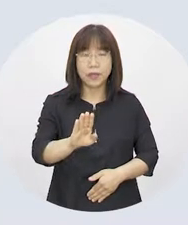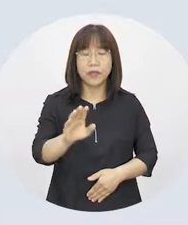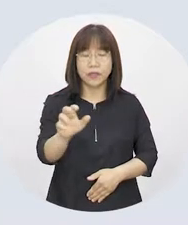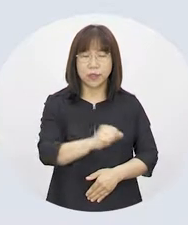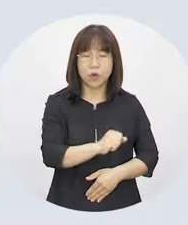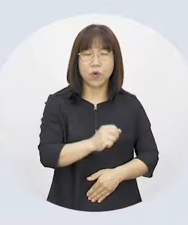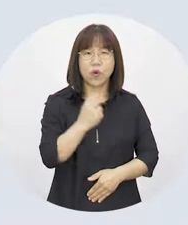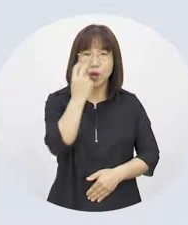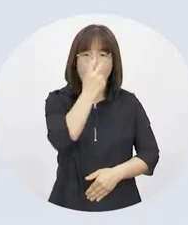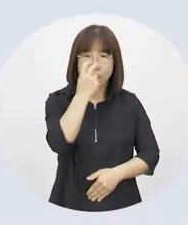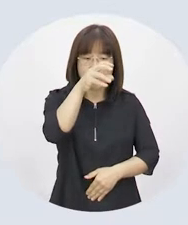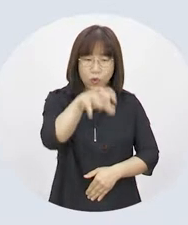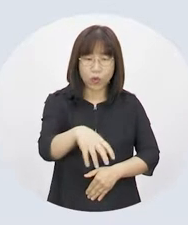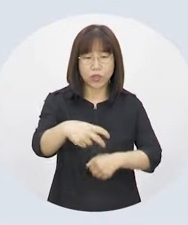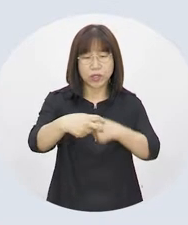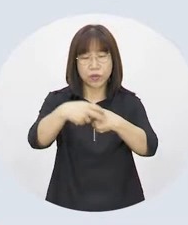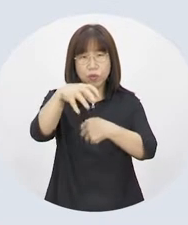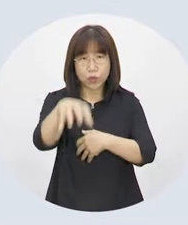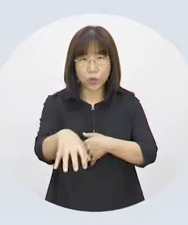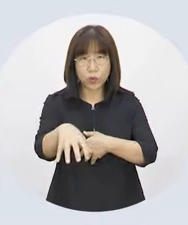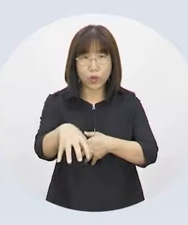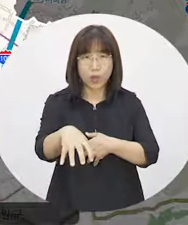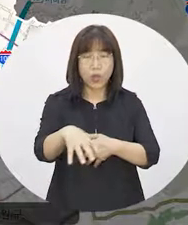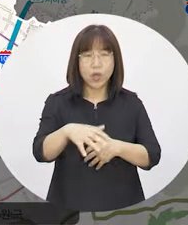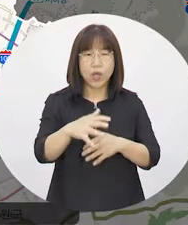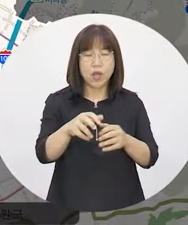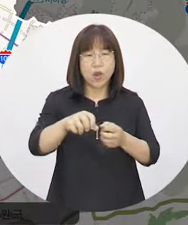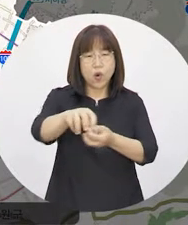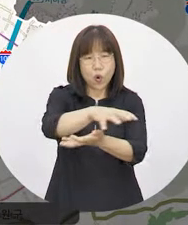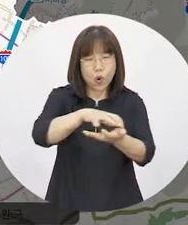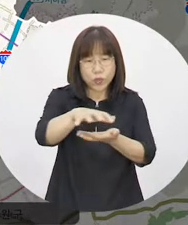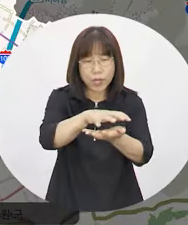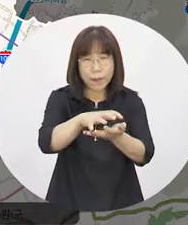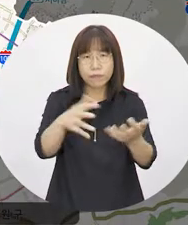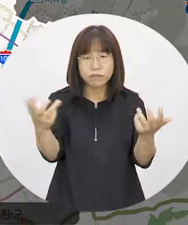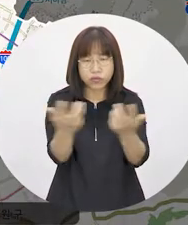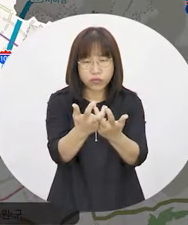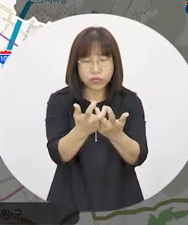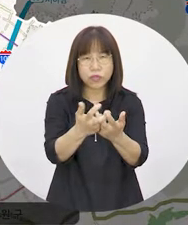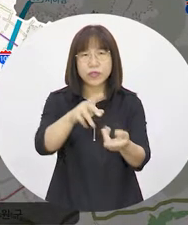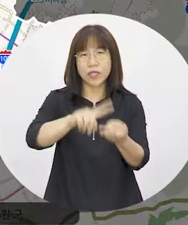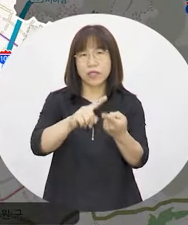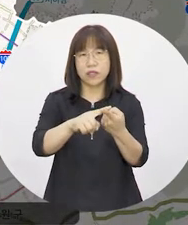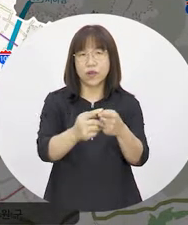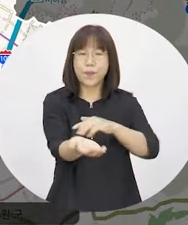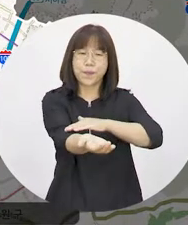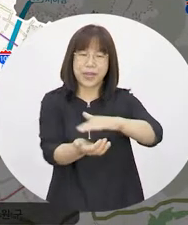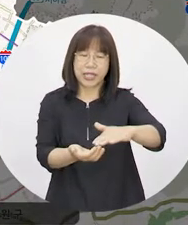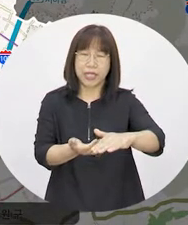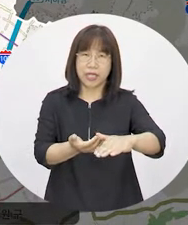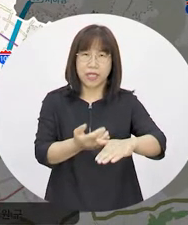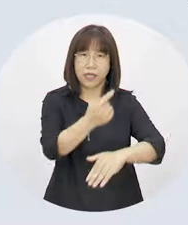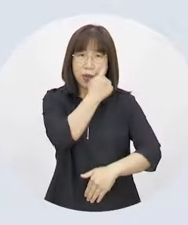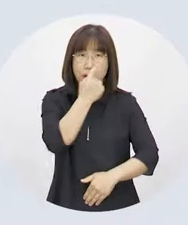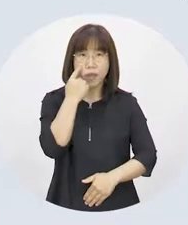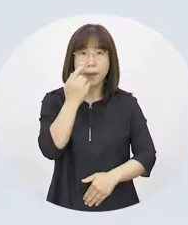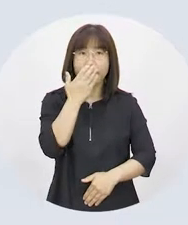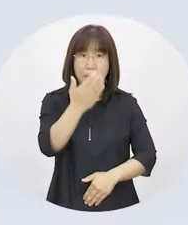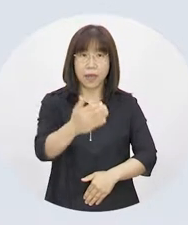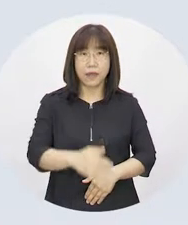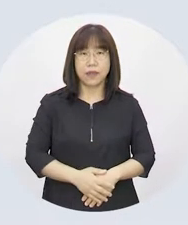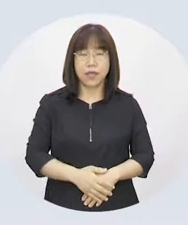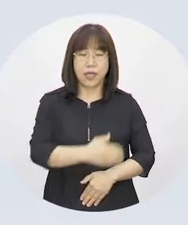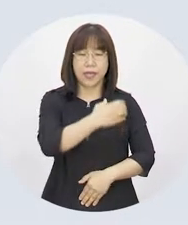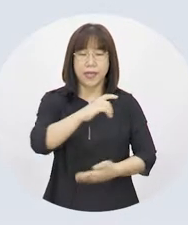선별진료소와 임시선별검사소의 실시간 혼잡도와 예상 대기 시간을 미리 살펴볼 수 있습니다. 강서구의